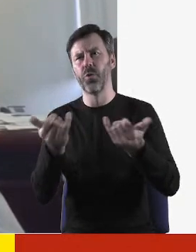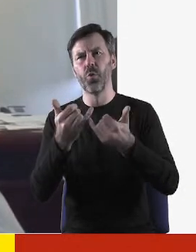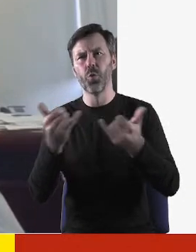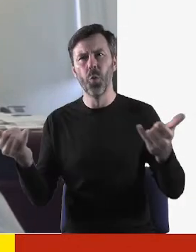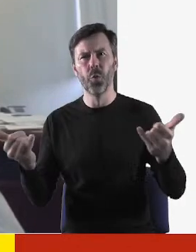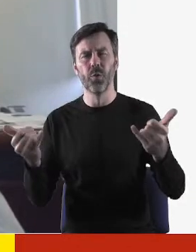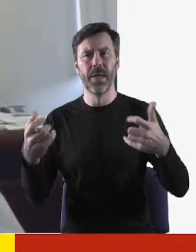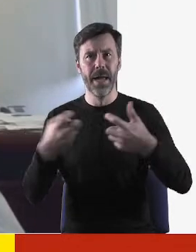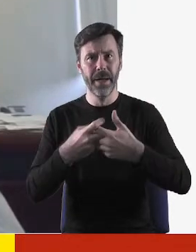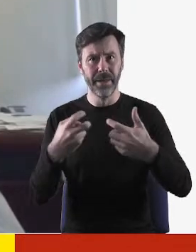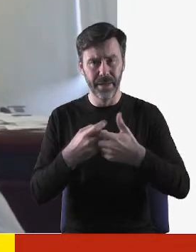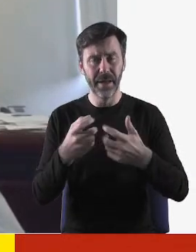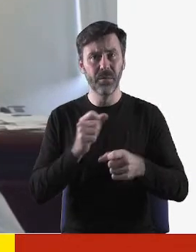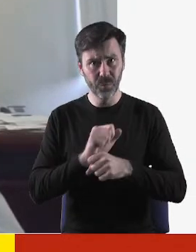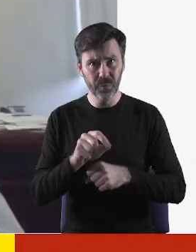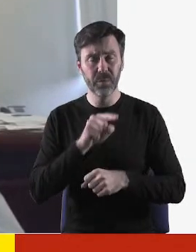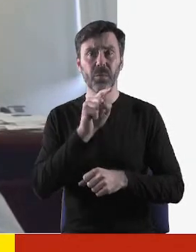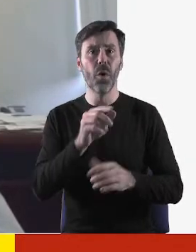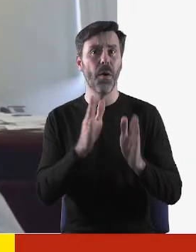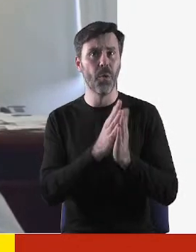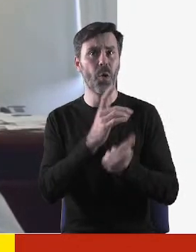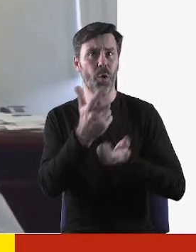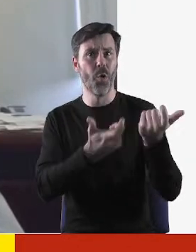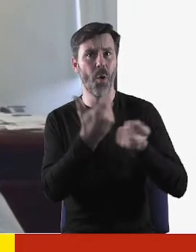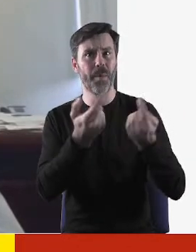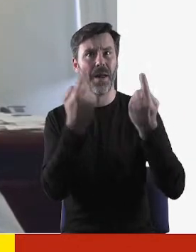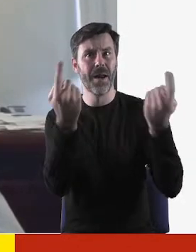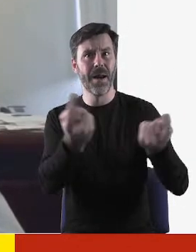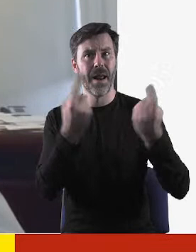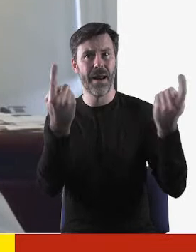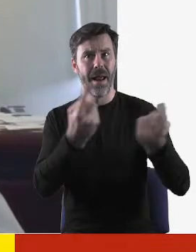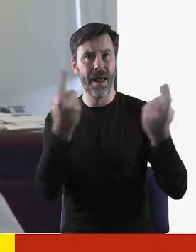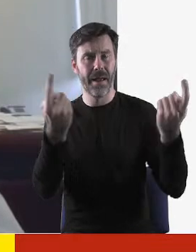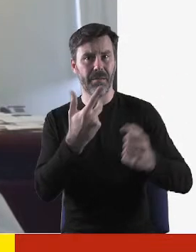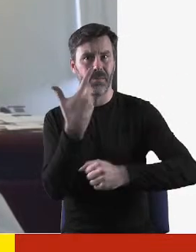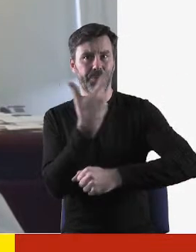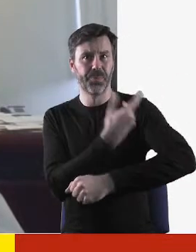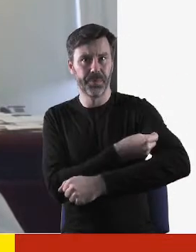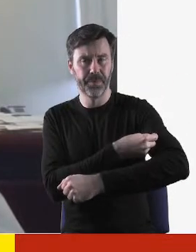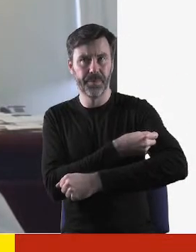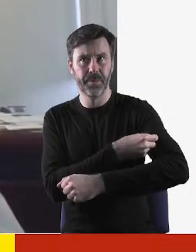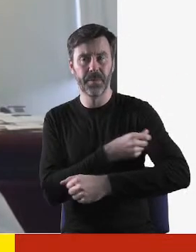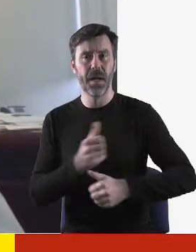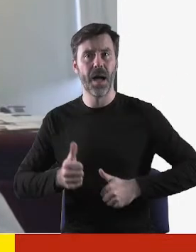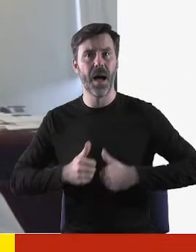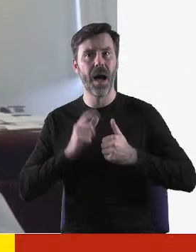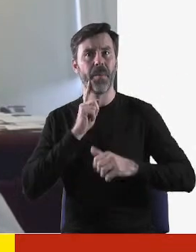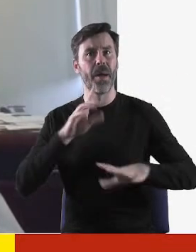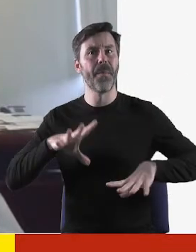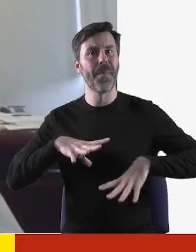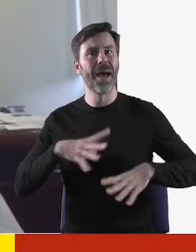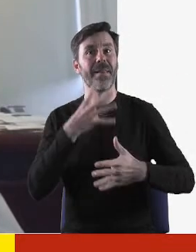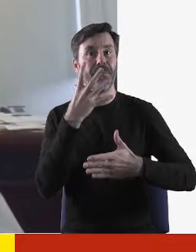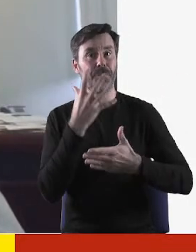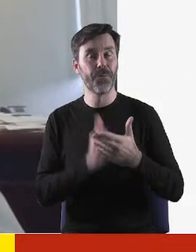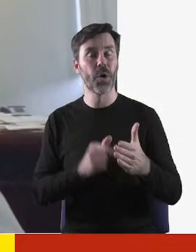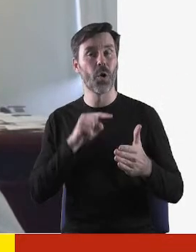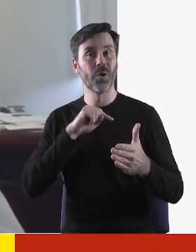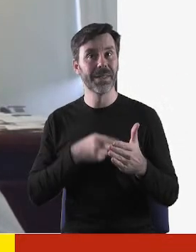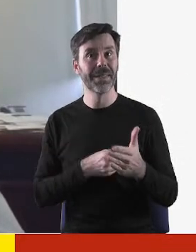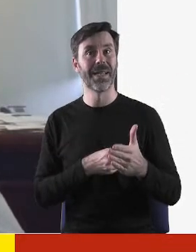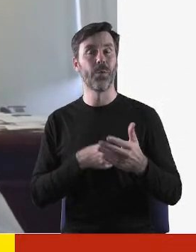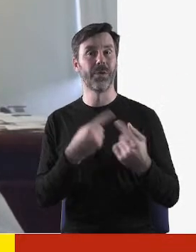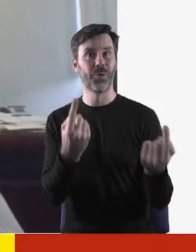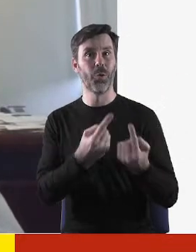mediach i chciałbym tutaj zaapelować do pana, żeby pan wykorzystał tą sytuację, niezależnie